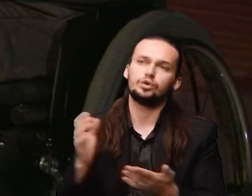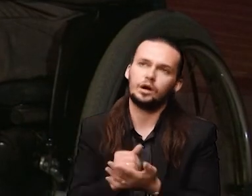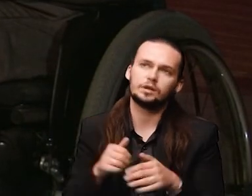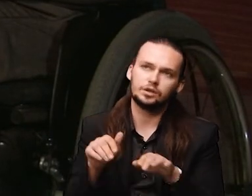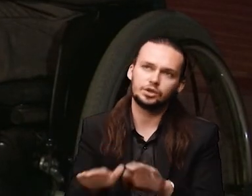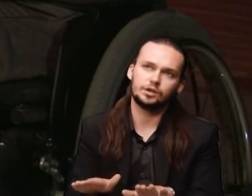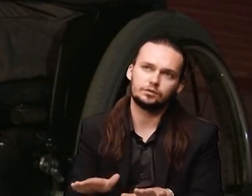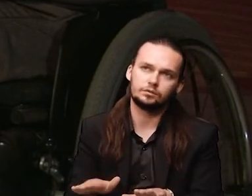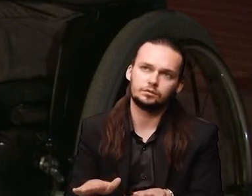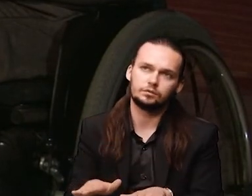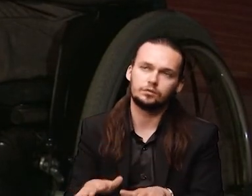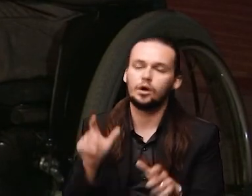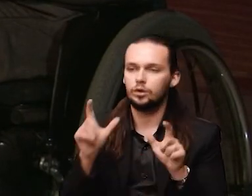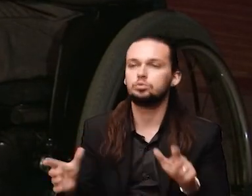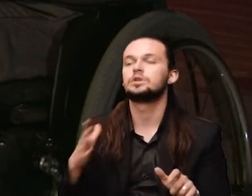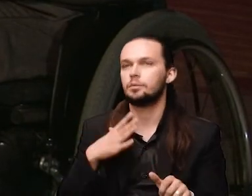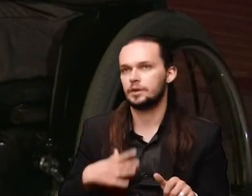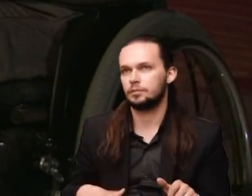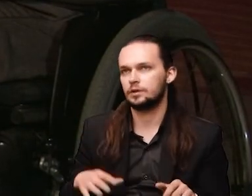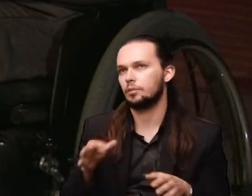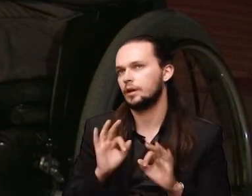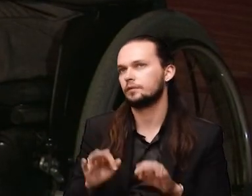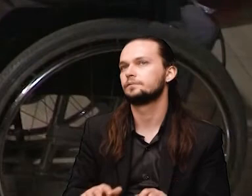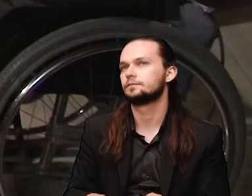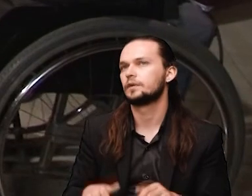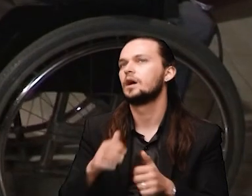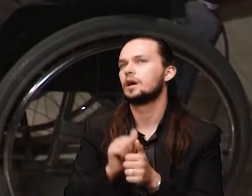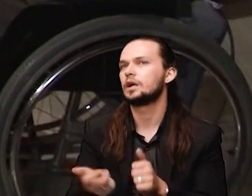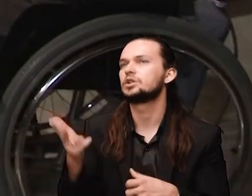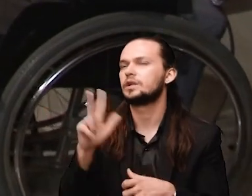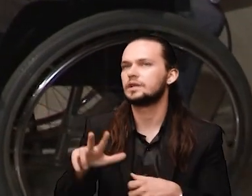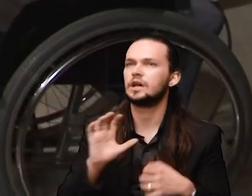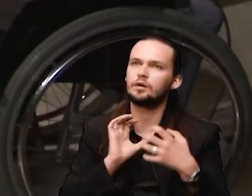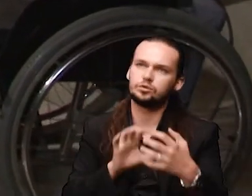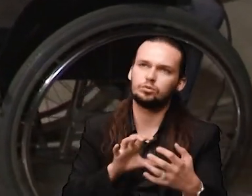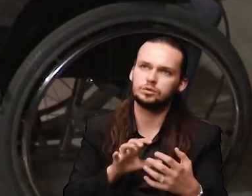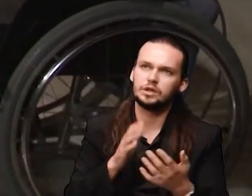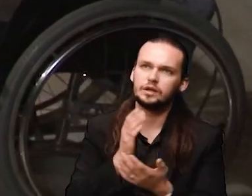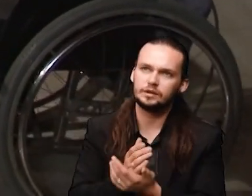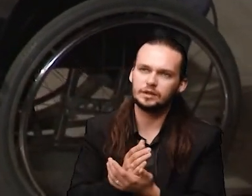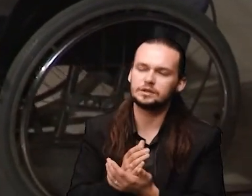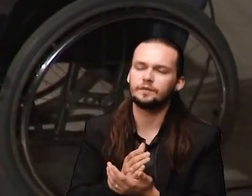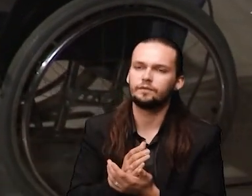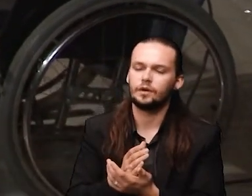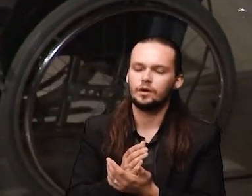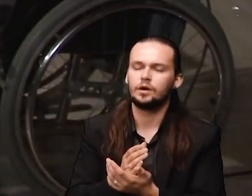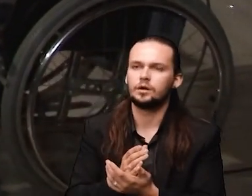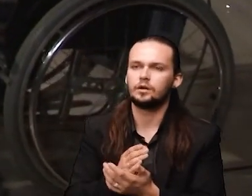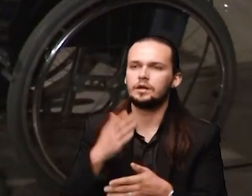находишь компромиссы, все-таки люди у нас в этом отношении терпимые, нормально. У нас каждый третий автобус сейчас оснащен инвалидом